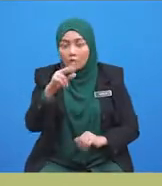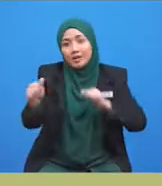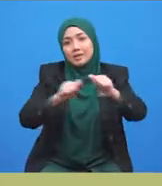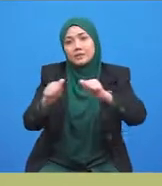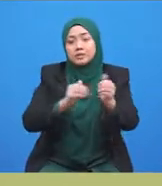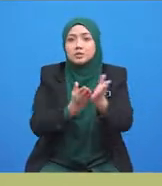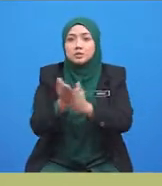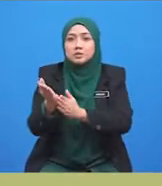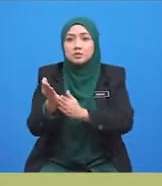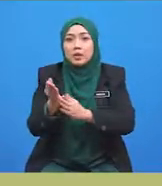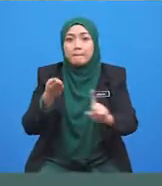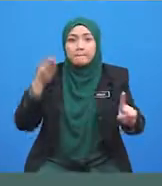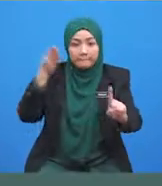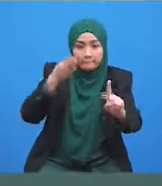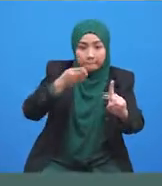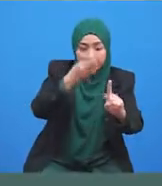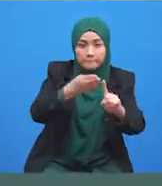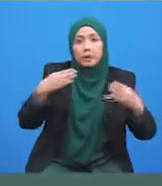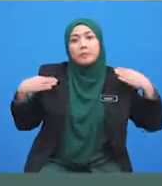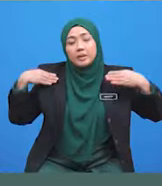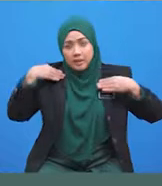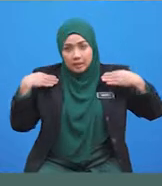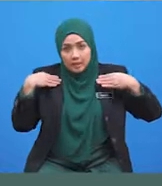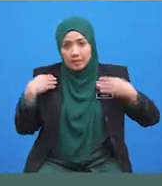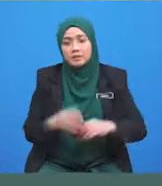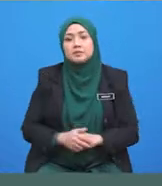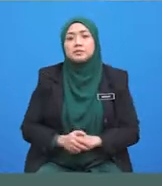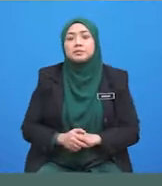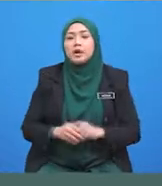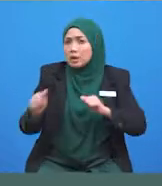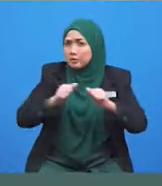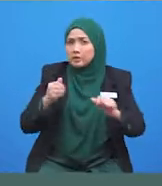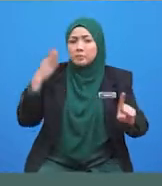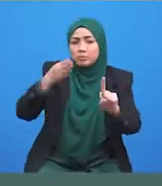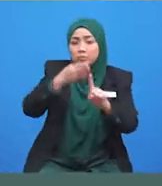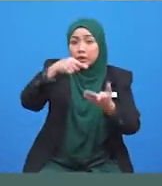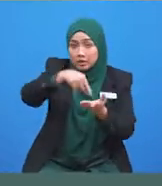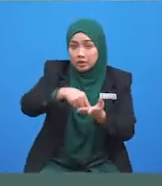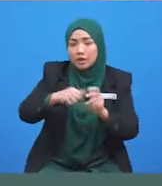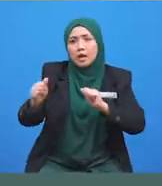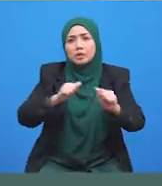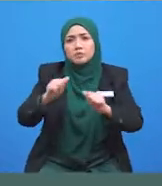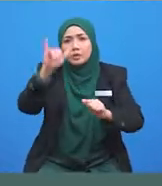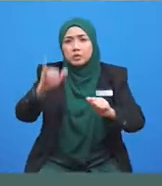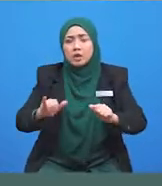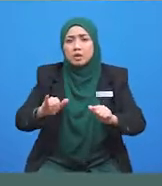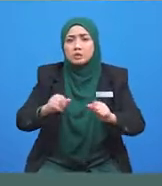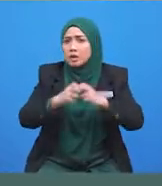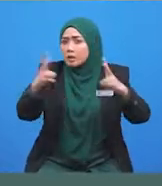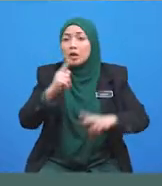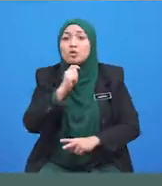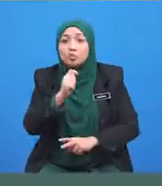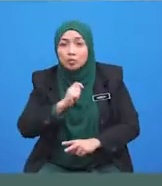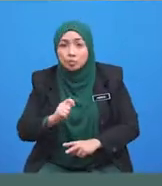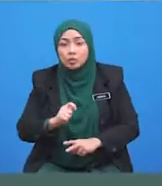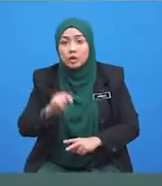seterusnya iaitu memburu binatang. Aktiviti memburu ini merupakan aktiviti yang paling tua yang